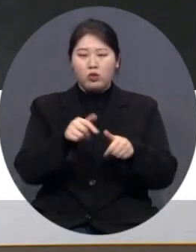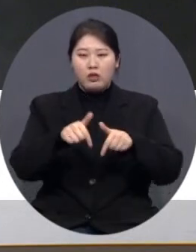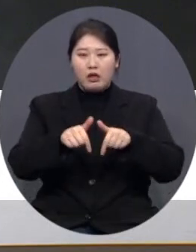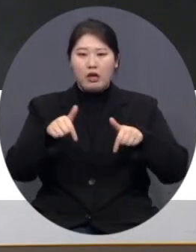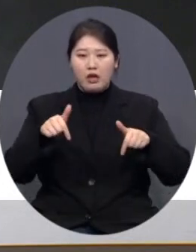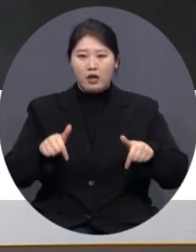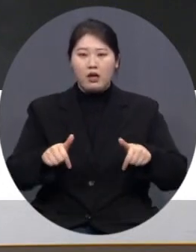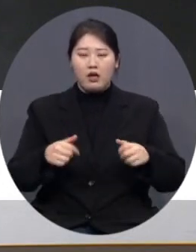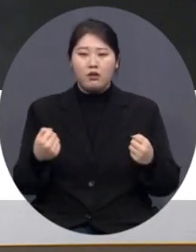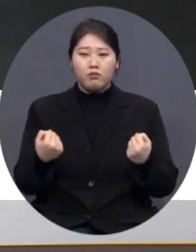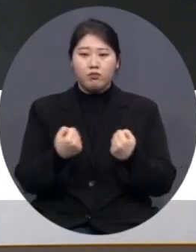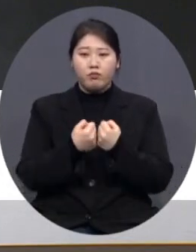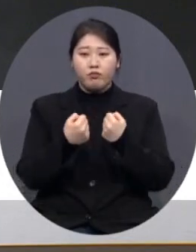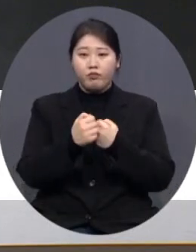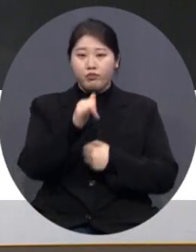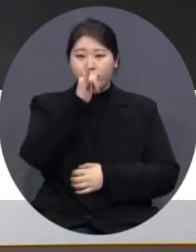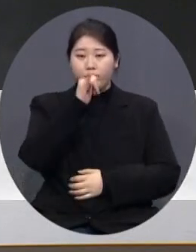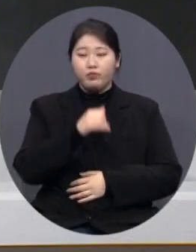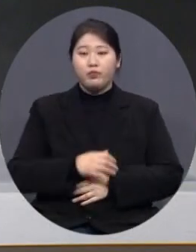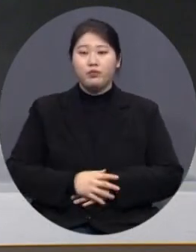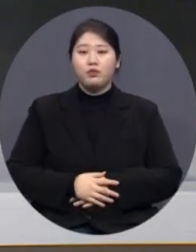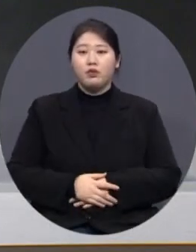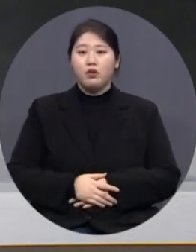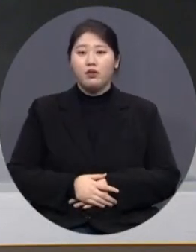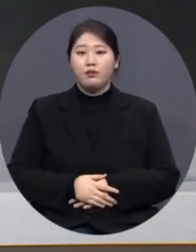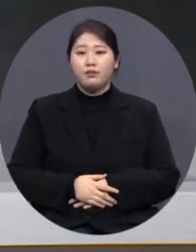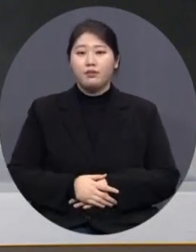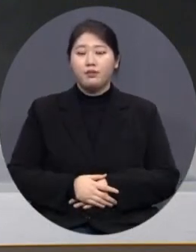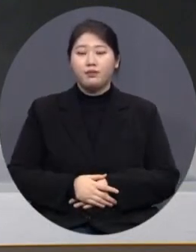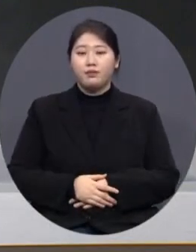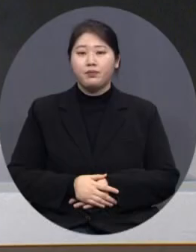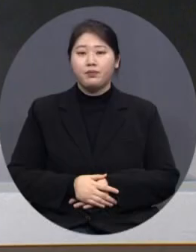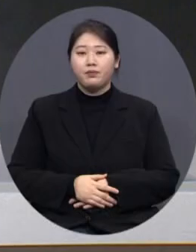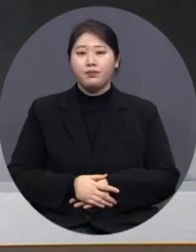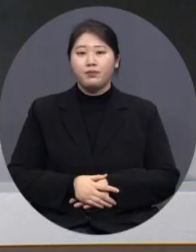놓고 팽팽한 기싸움을 벌렸습니다 조인호